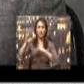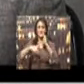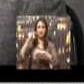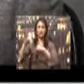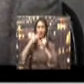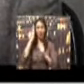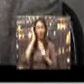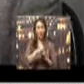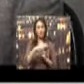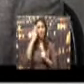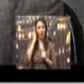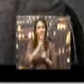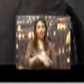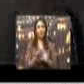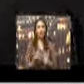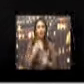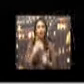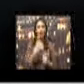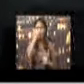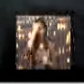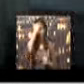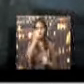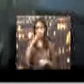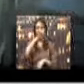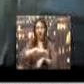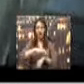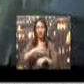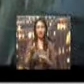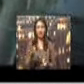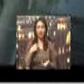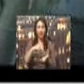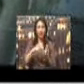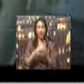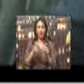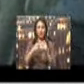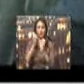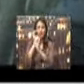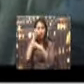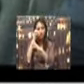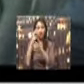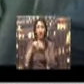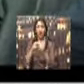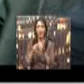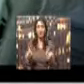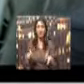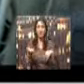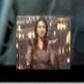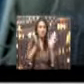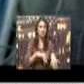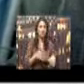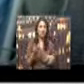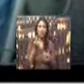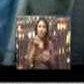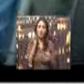اقامه، يعني معدل عندنا 1000 عيان في اليوم. ف 1000 عيان هتعملوا تحاليل ومع الكلام ده كله، محتاج